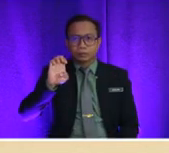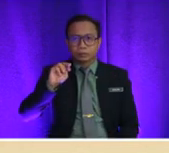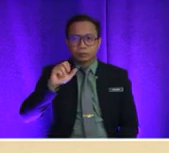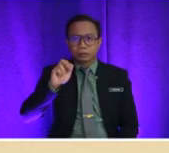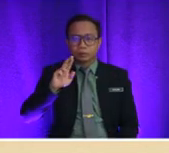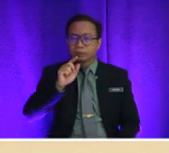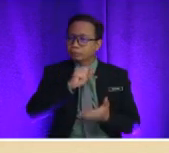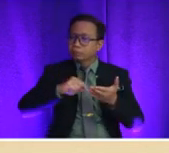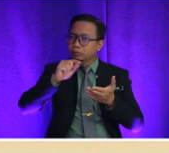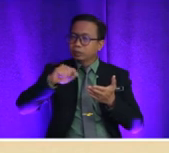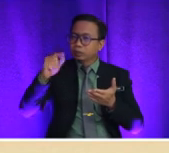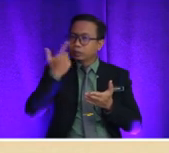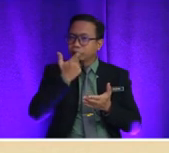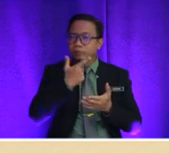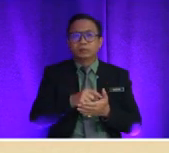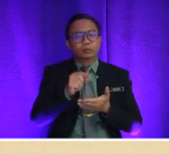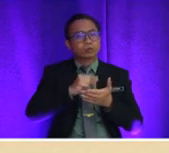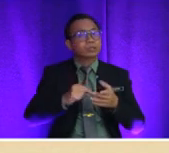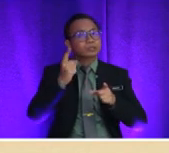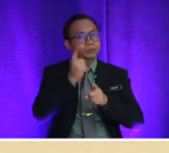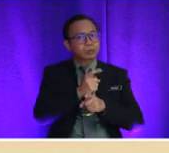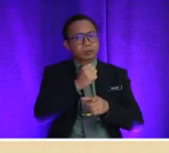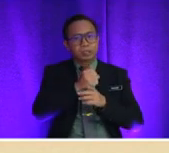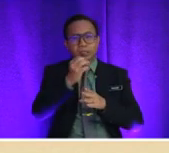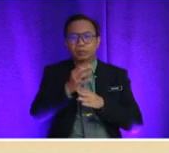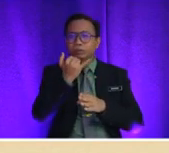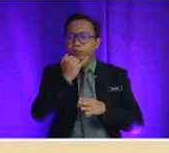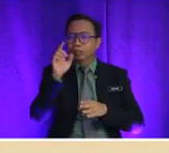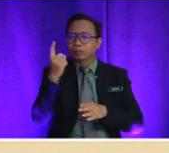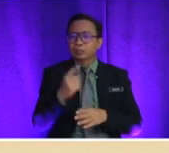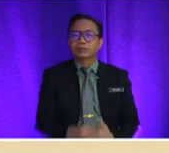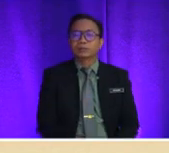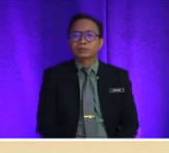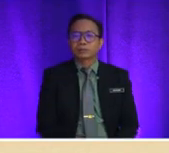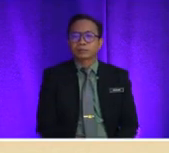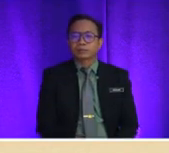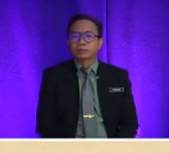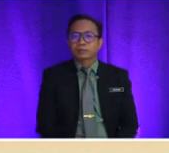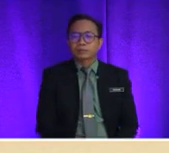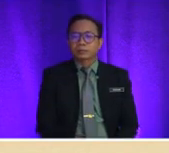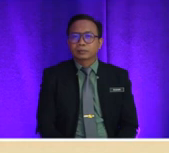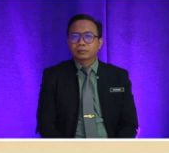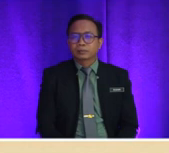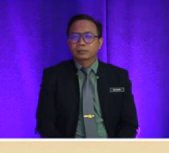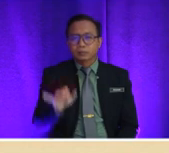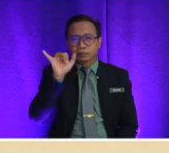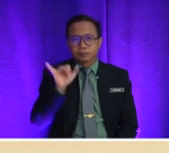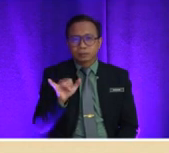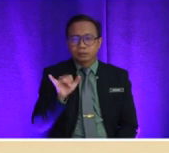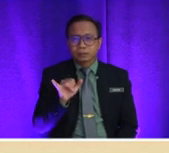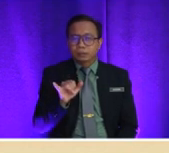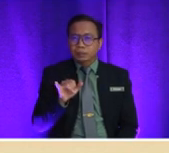Tandai dulu tulis betul atau salah saja Oke jadi itu apabila yang yang